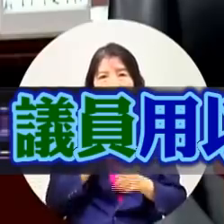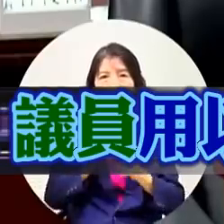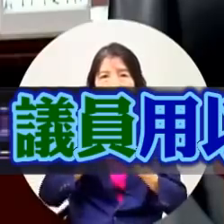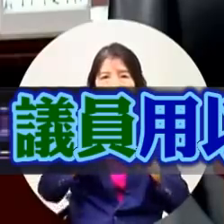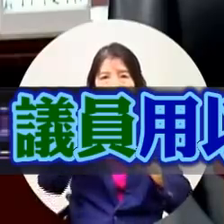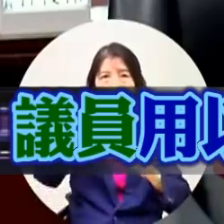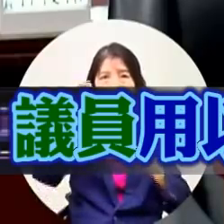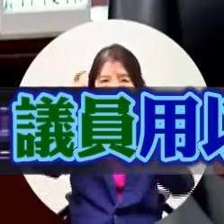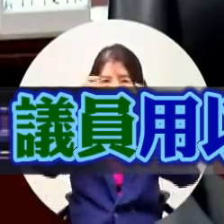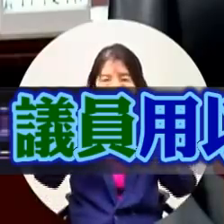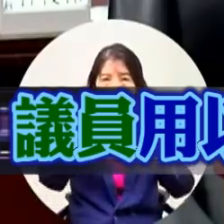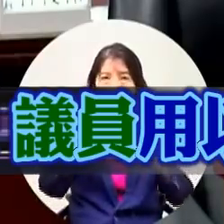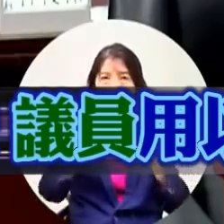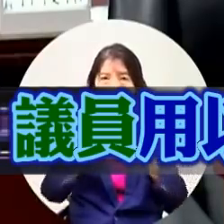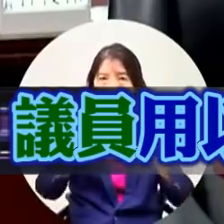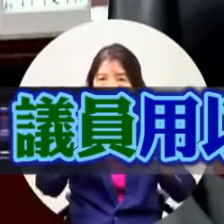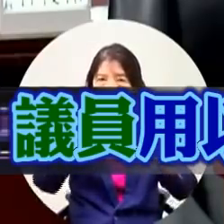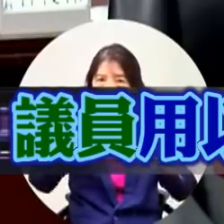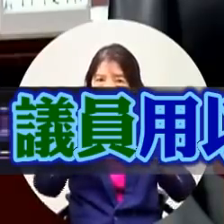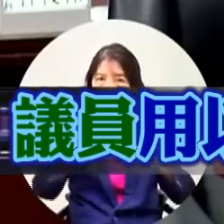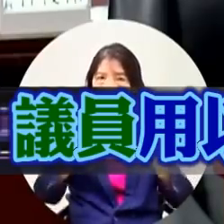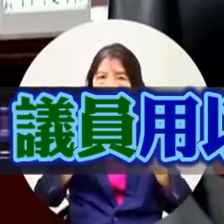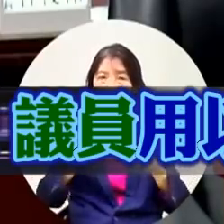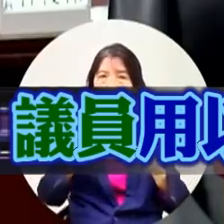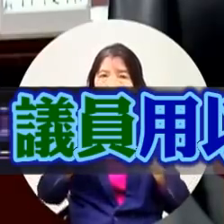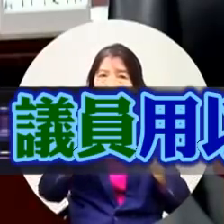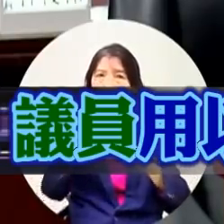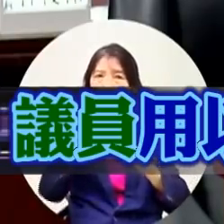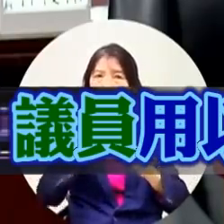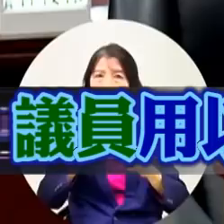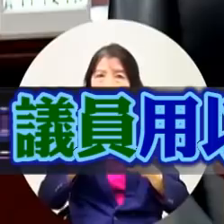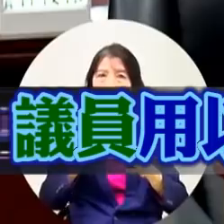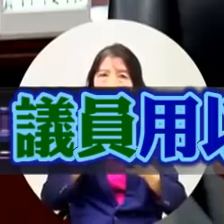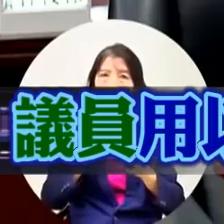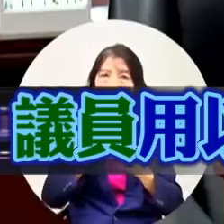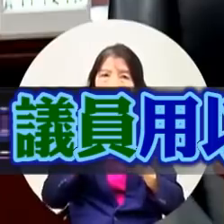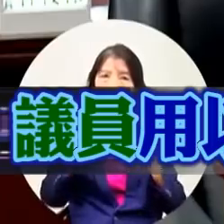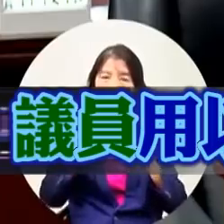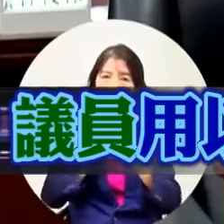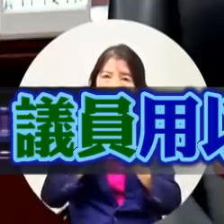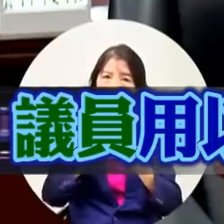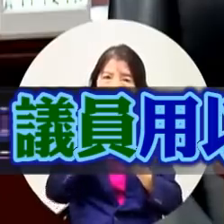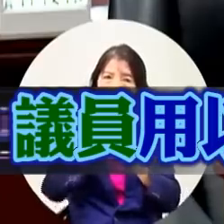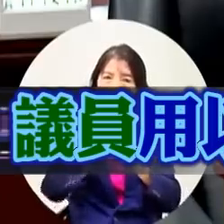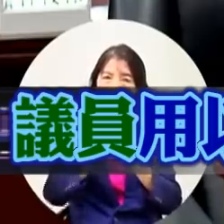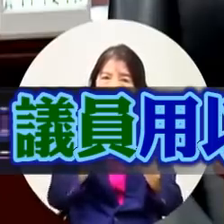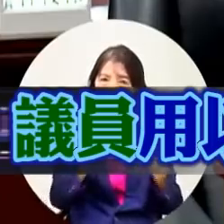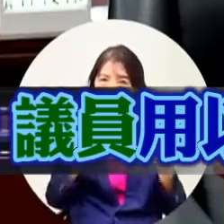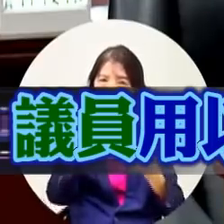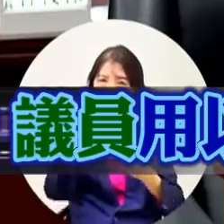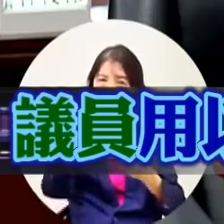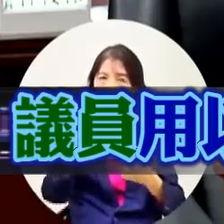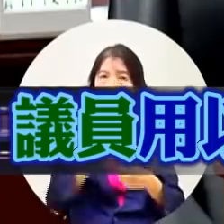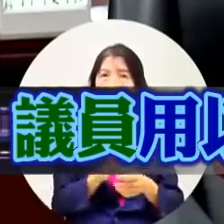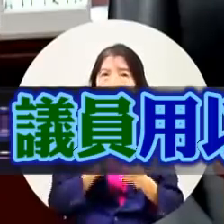长，高雄市一般家庭跟低收家庭育儿津贴每个月补助金额分别为多少？请市长